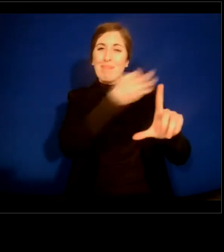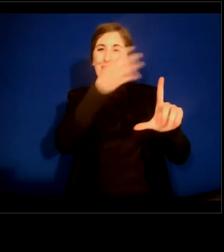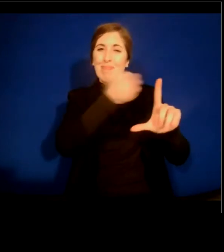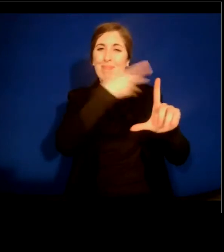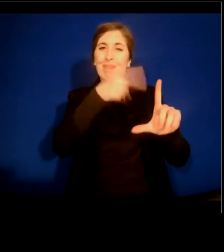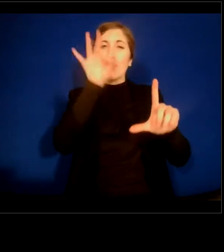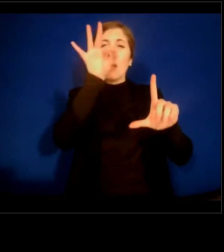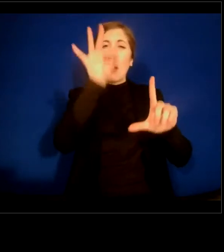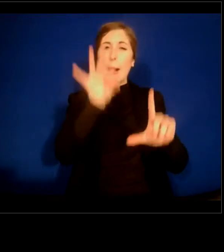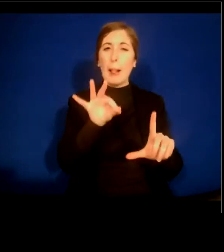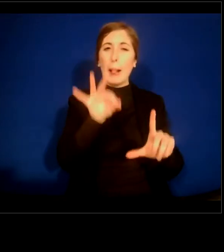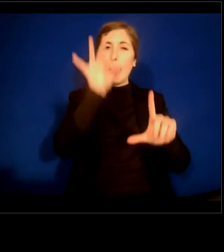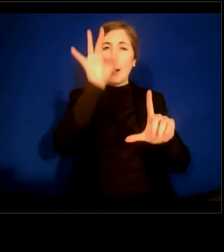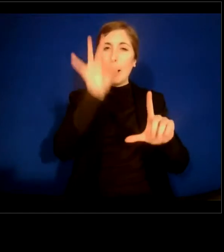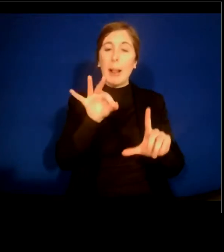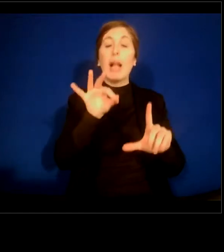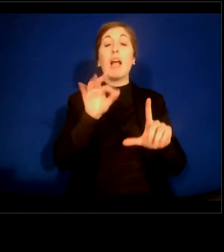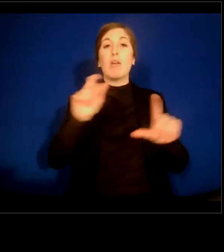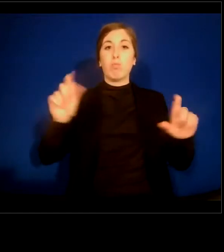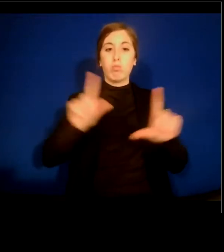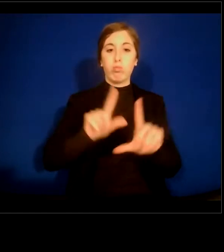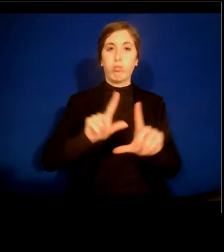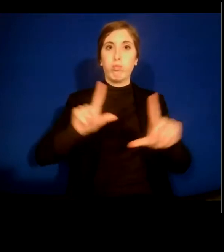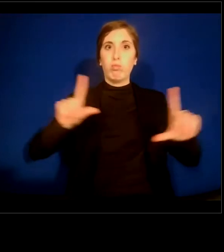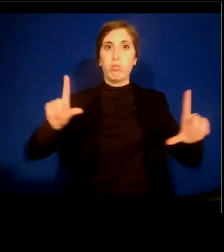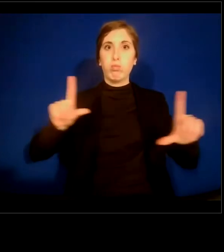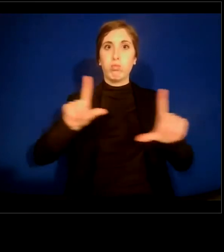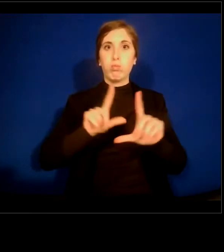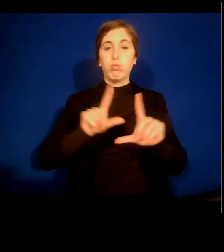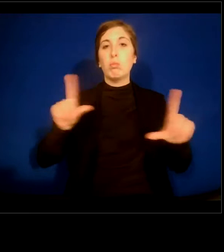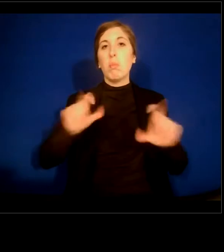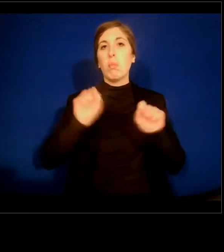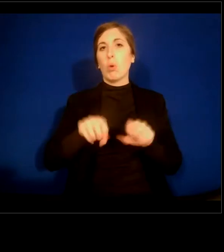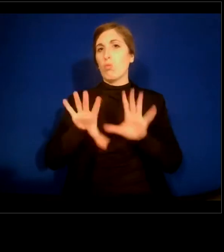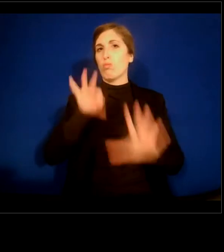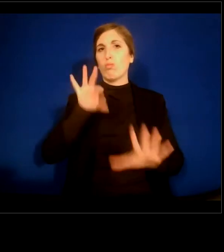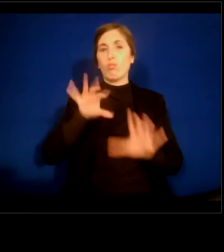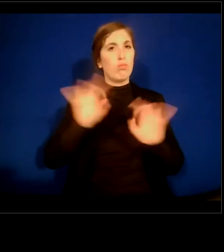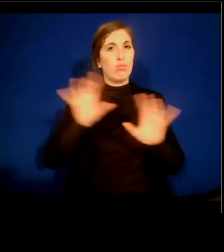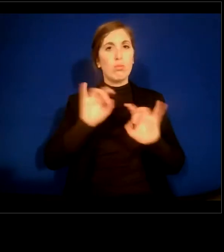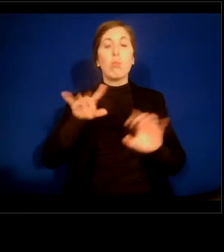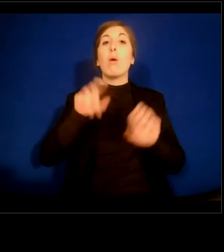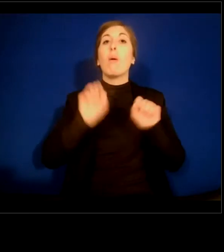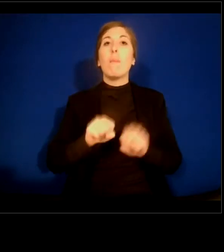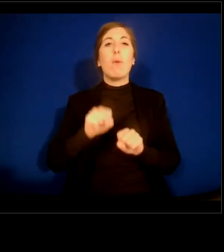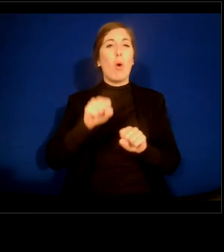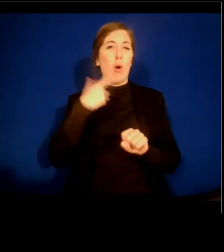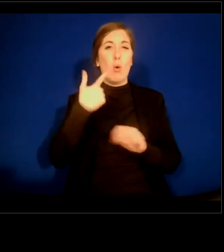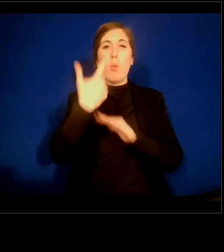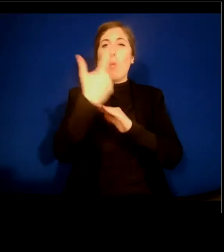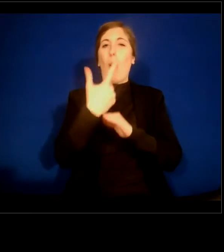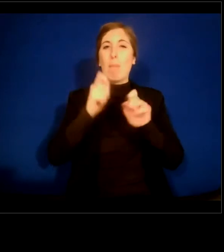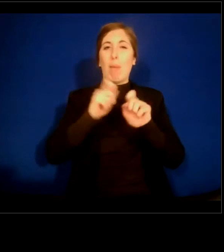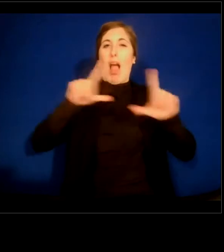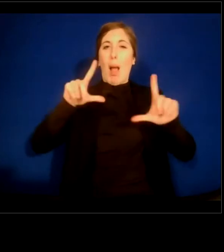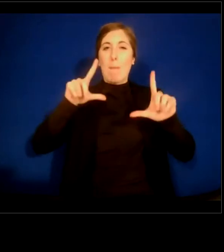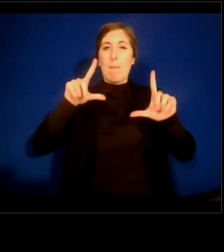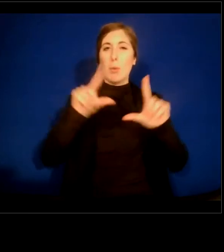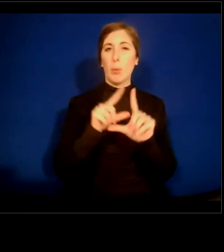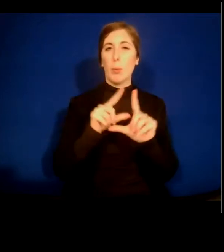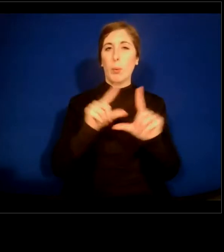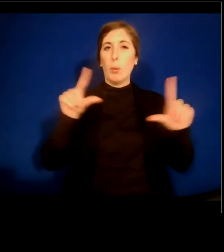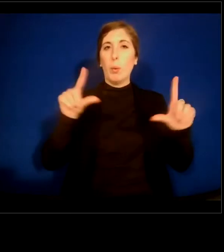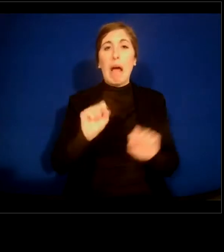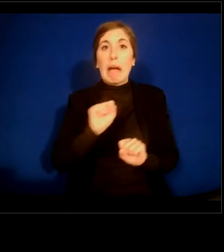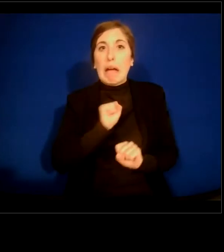o del filmato condiviso aumentando la grandezza della webcam. Credo che basta che